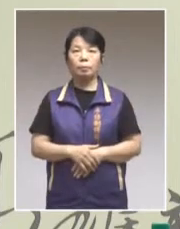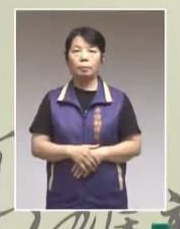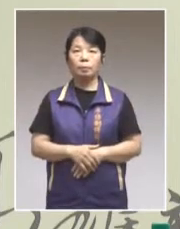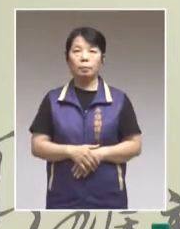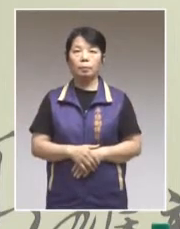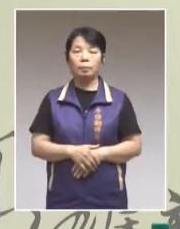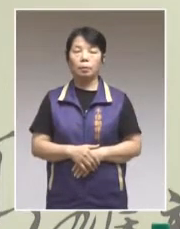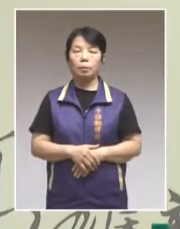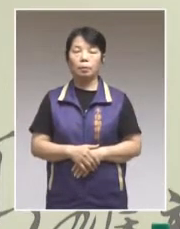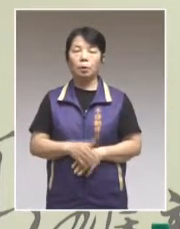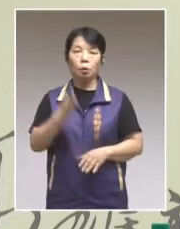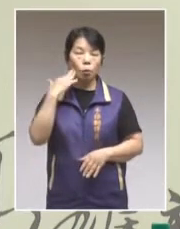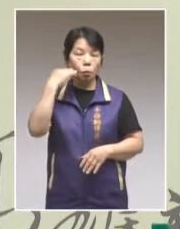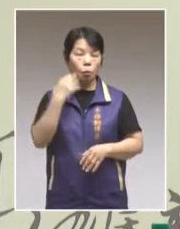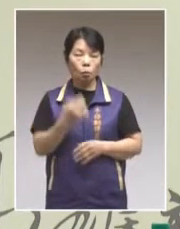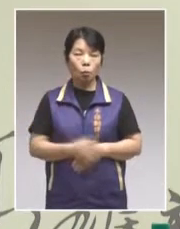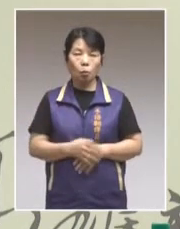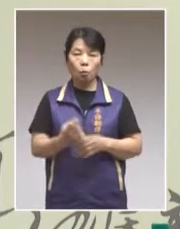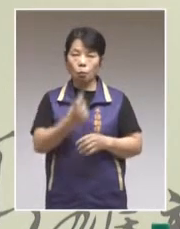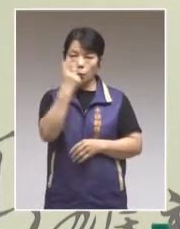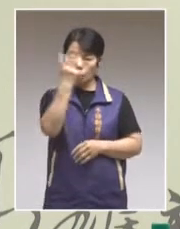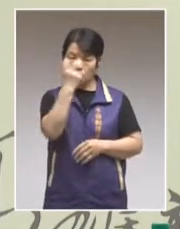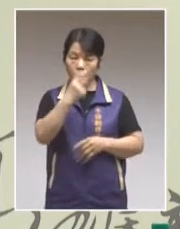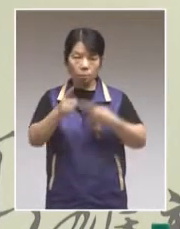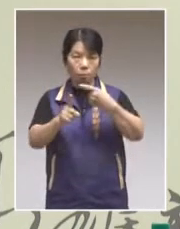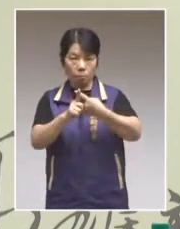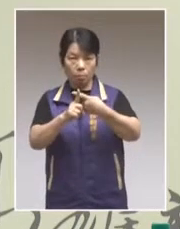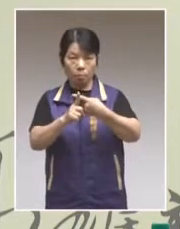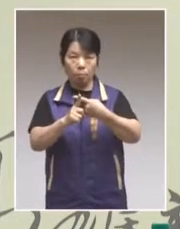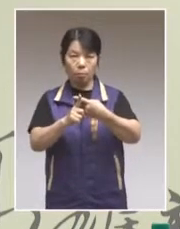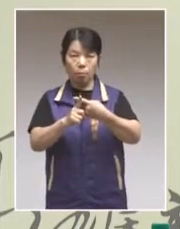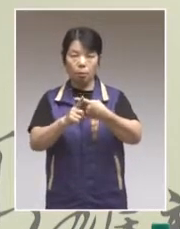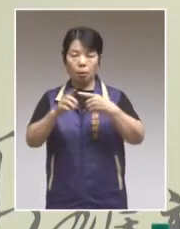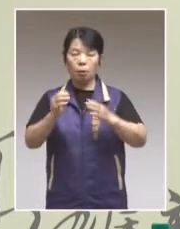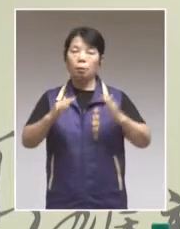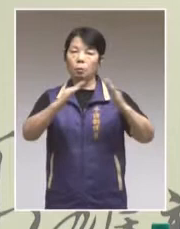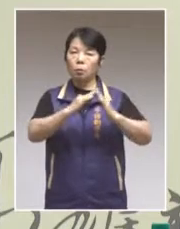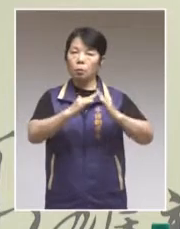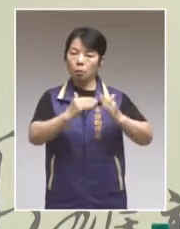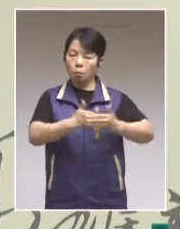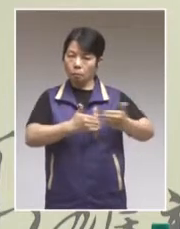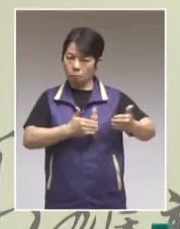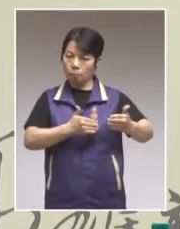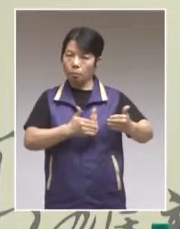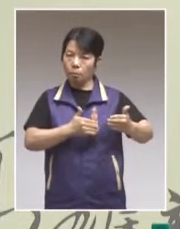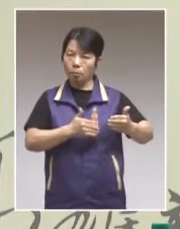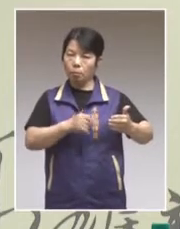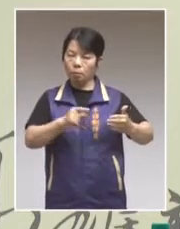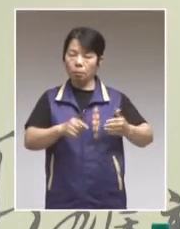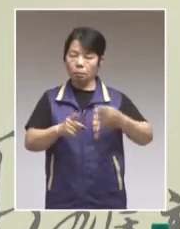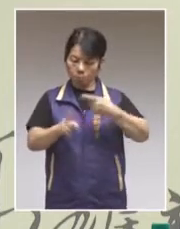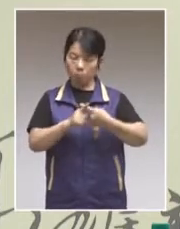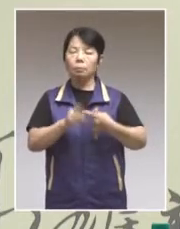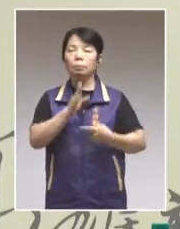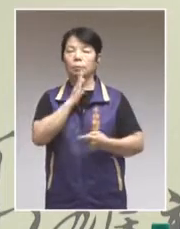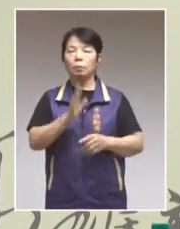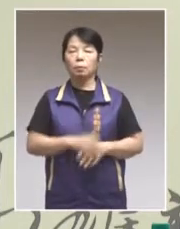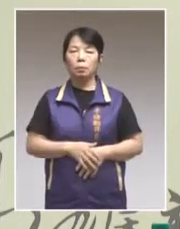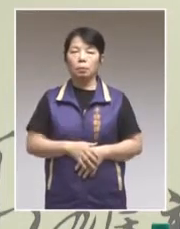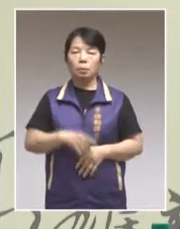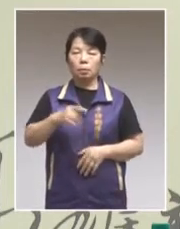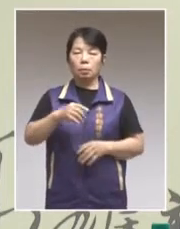认为说，假如快筛阳，好，就是。在居家隔离对象的部分就是确诊，这个在